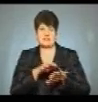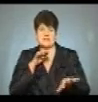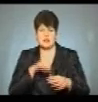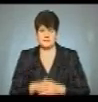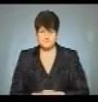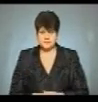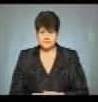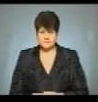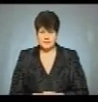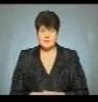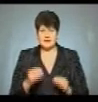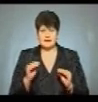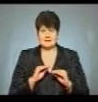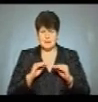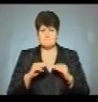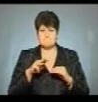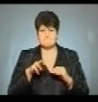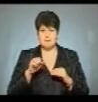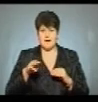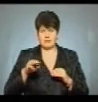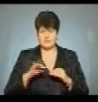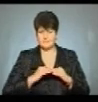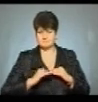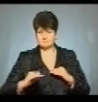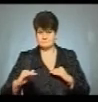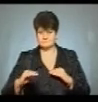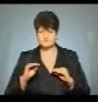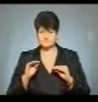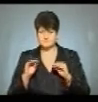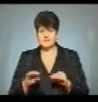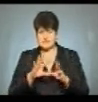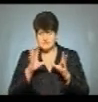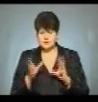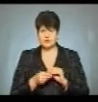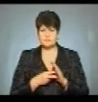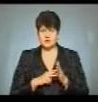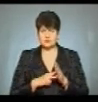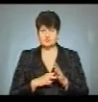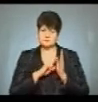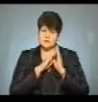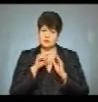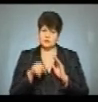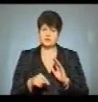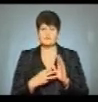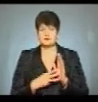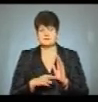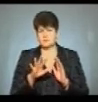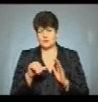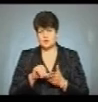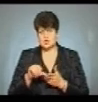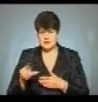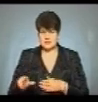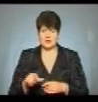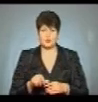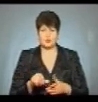їм розстелюємо мати, це ще не всі. Загалом плануємо тут розмістити до 80 учасників. Самі учасники з собою привозять